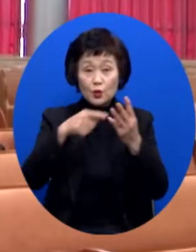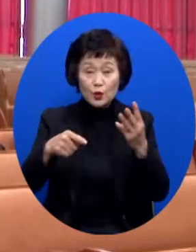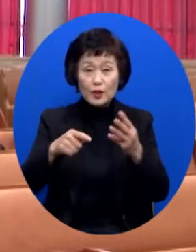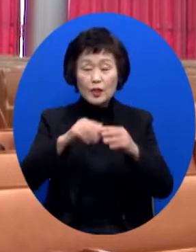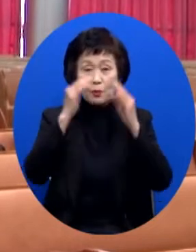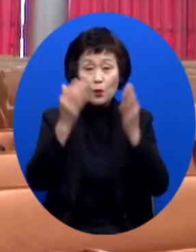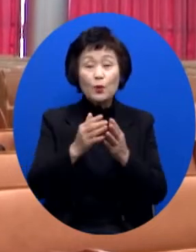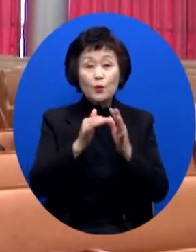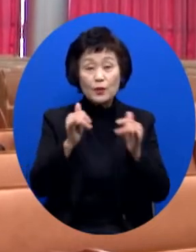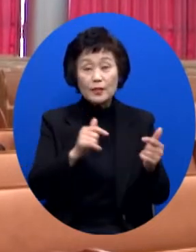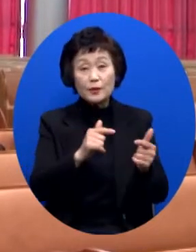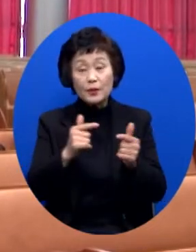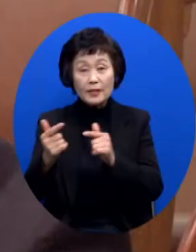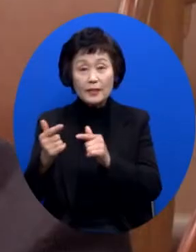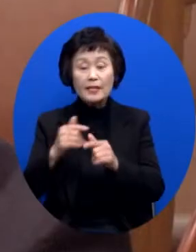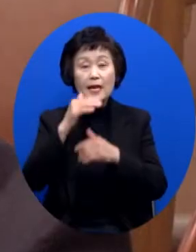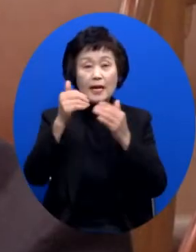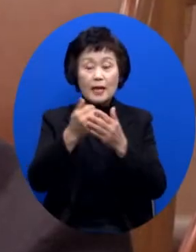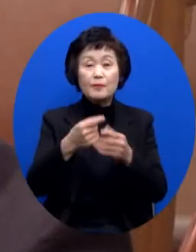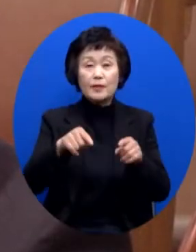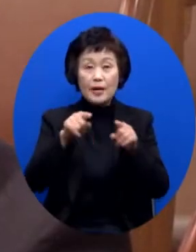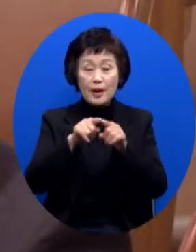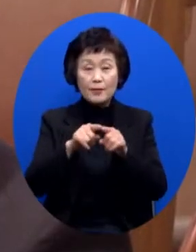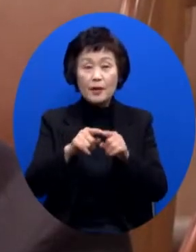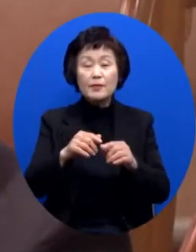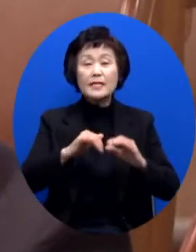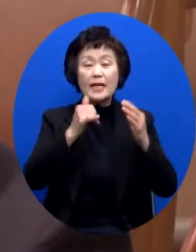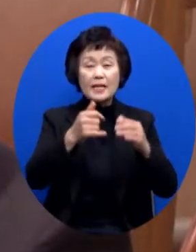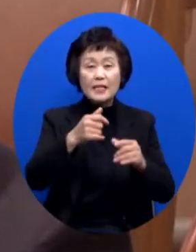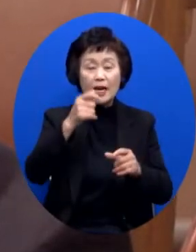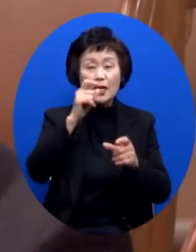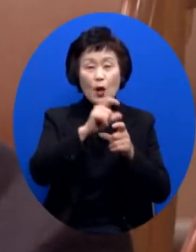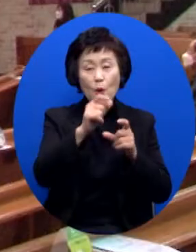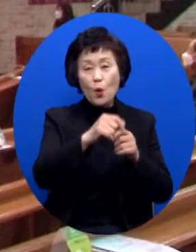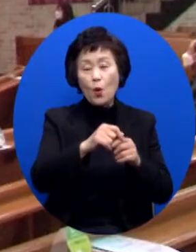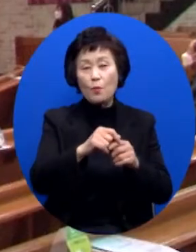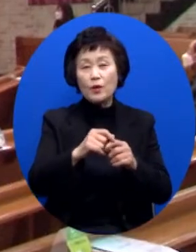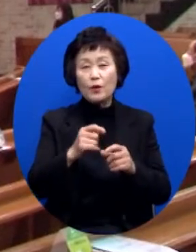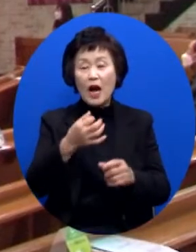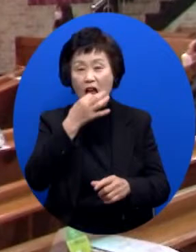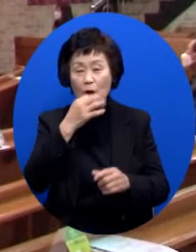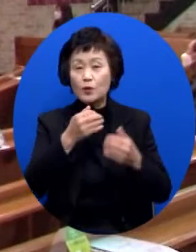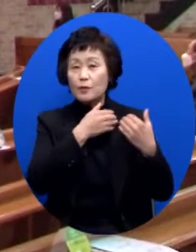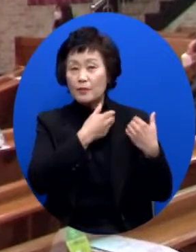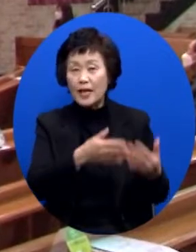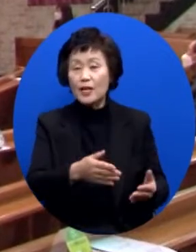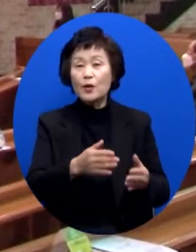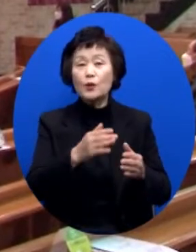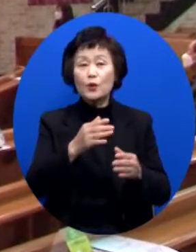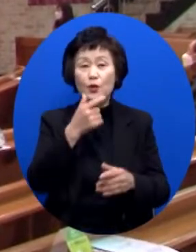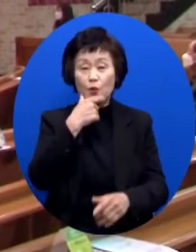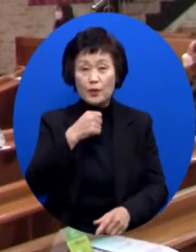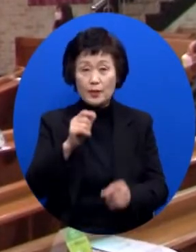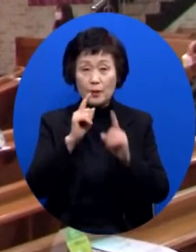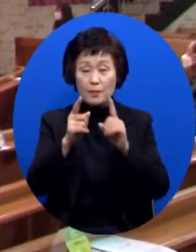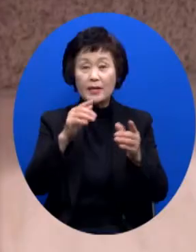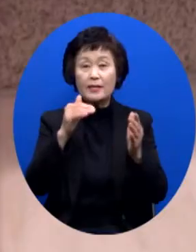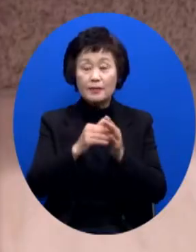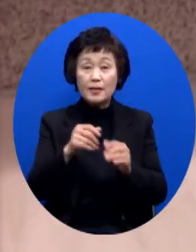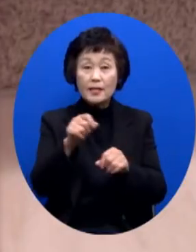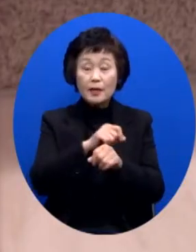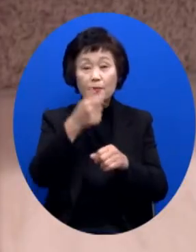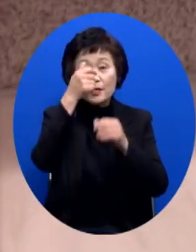통해 최상의 고민과 욕심을 내려놓고 인생의 새 아침을 맞이하게 바란다 고 말했습니다 이어진